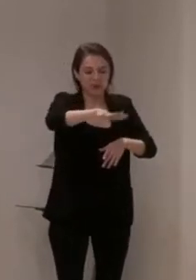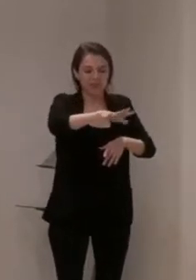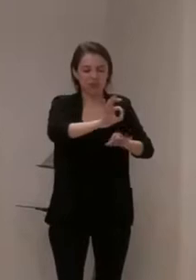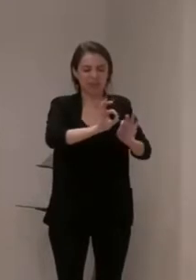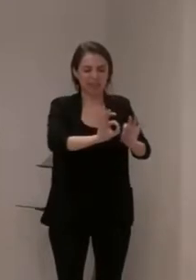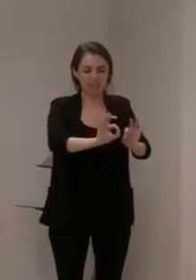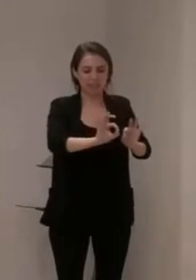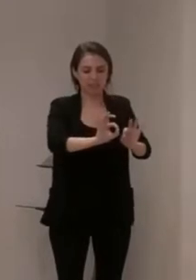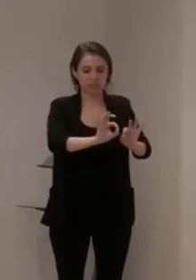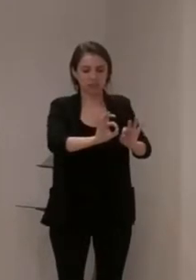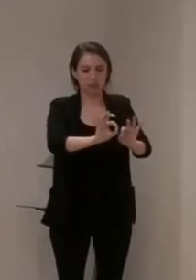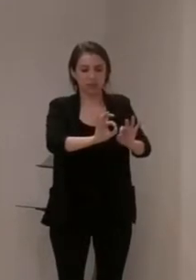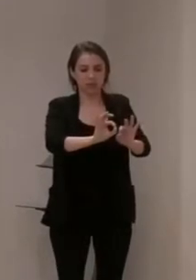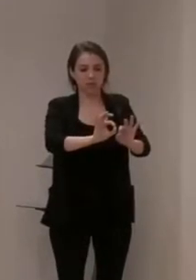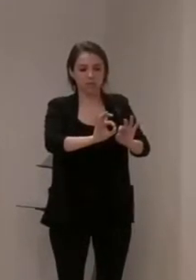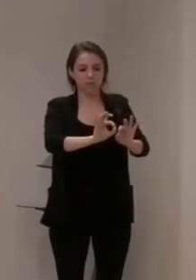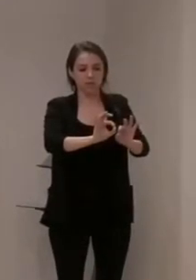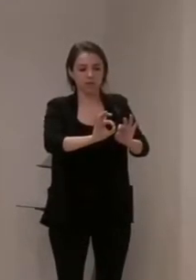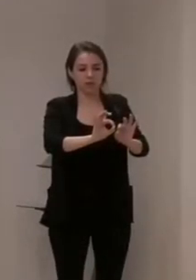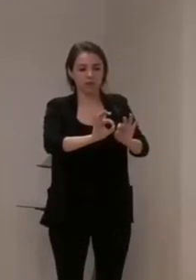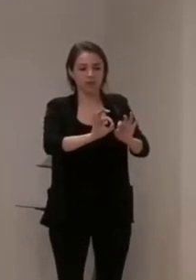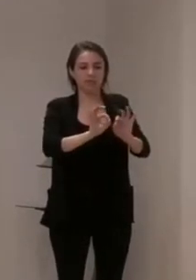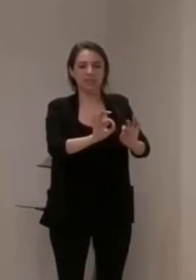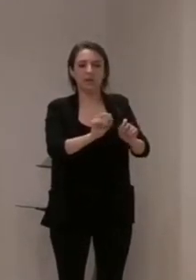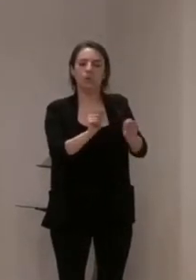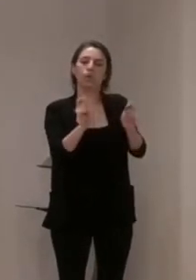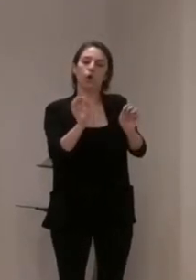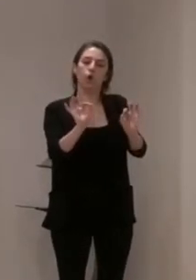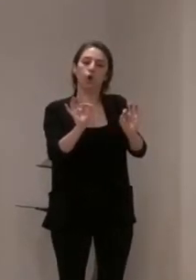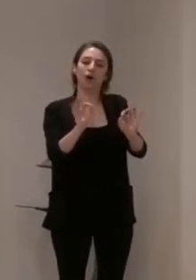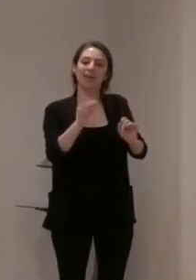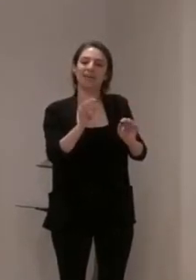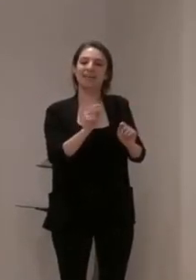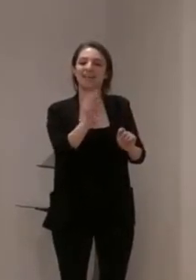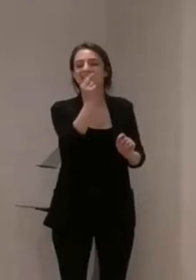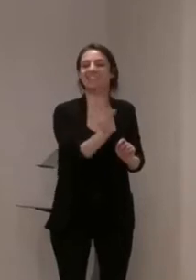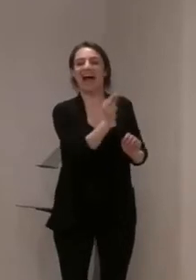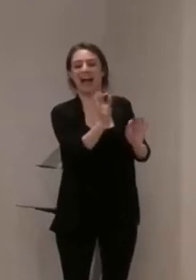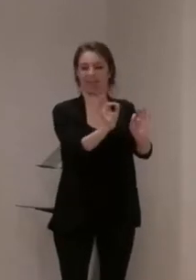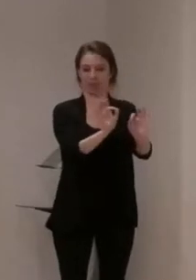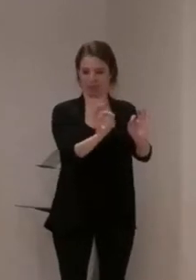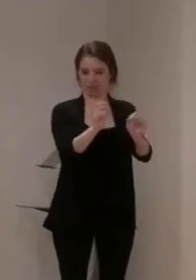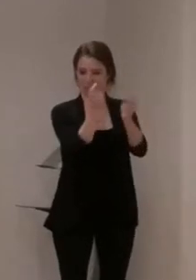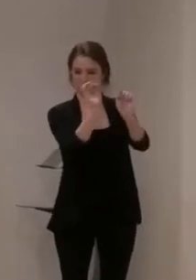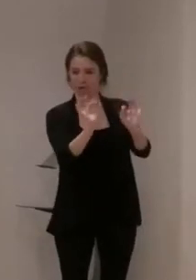són en un cert sentit sagrats, perdó, ballant un riu, però